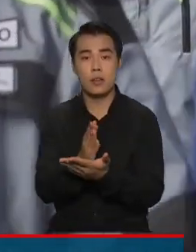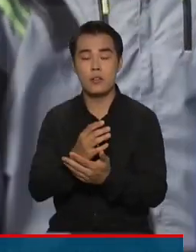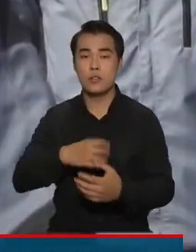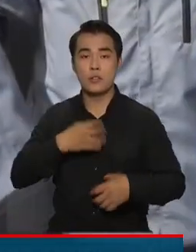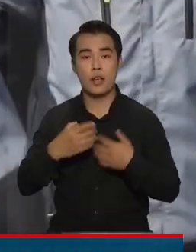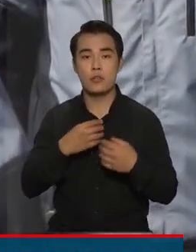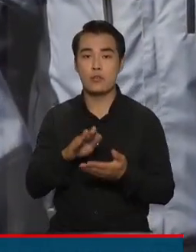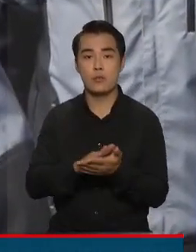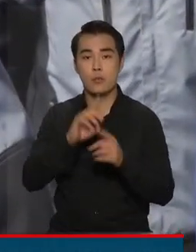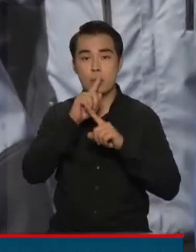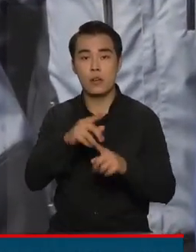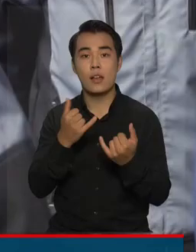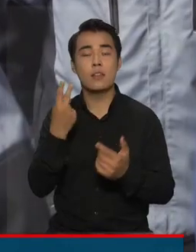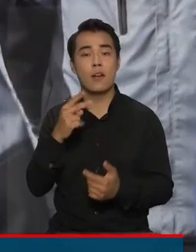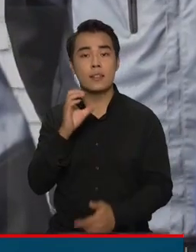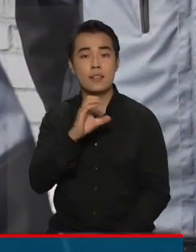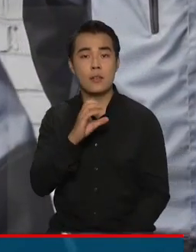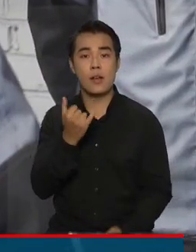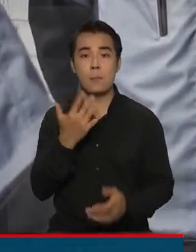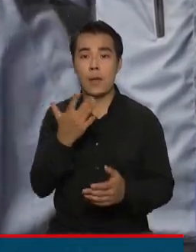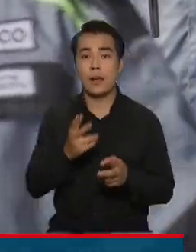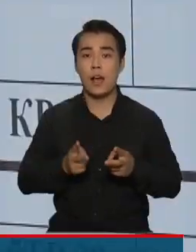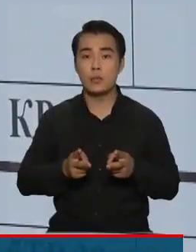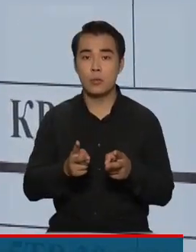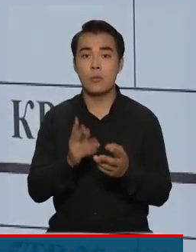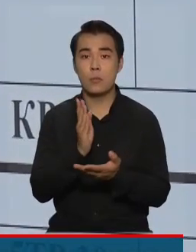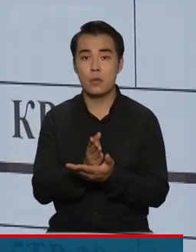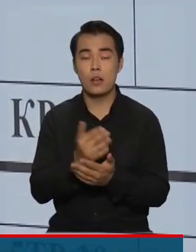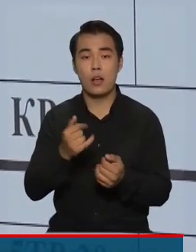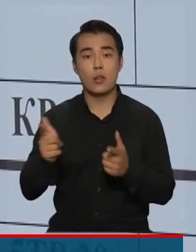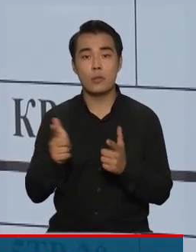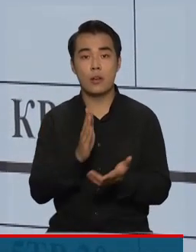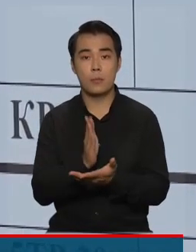страшного не случится. Теперь 20 сентября 5 котлов. 5 котлов. Готовы. У нас